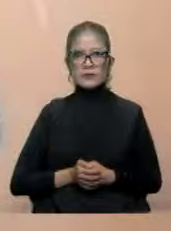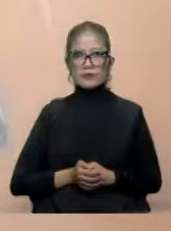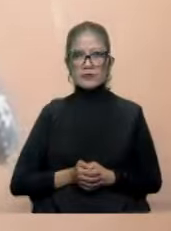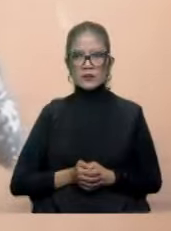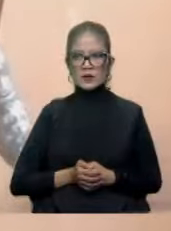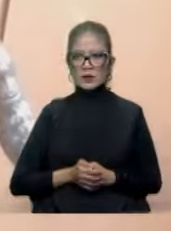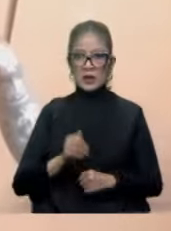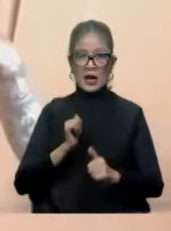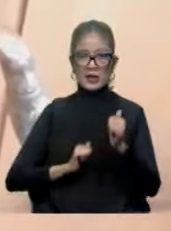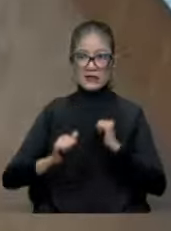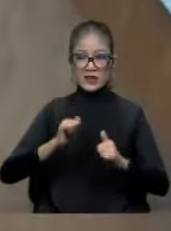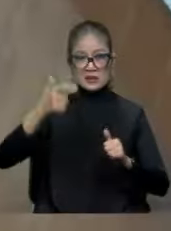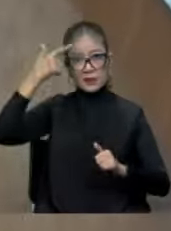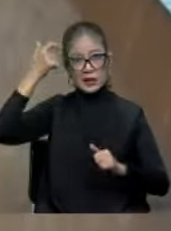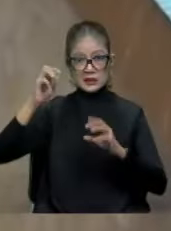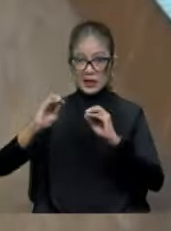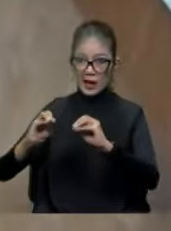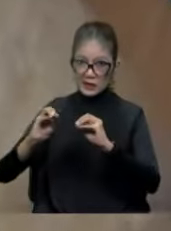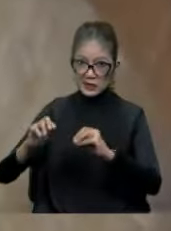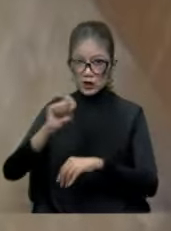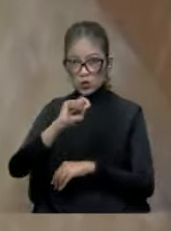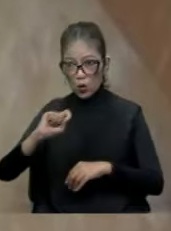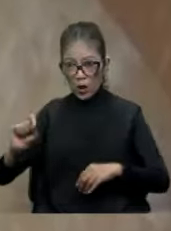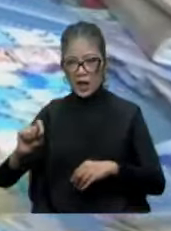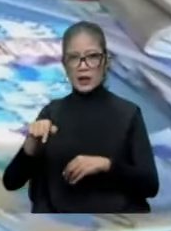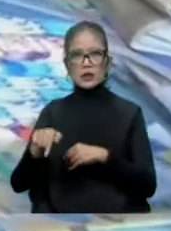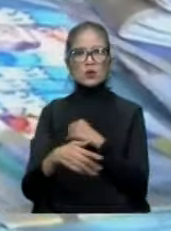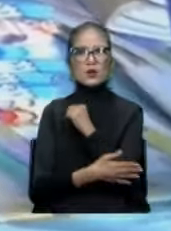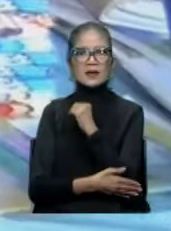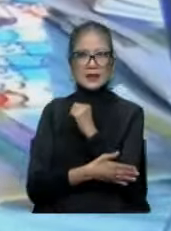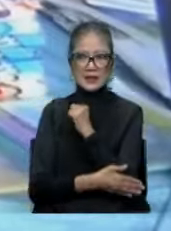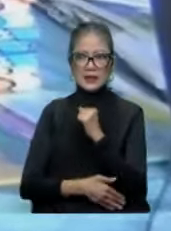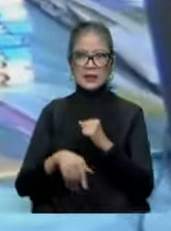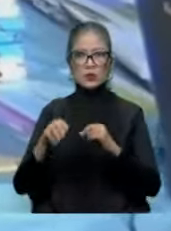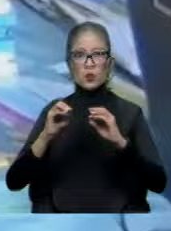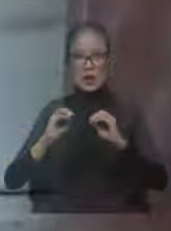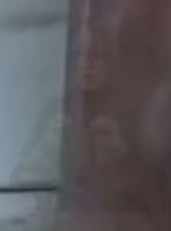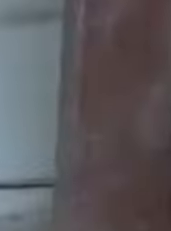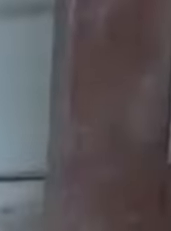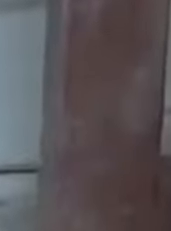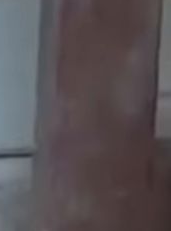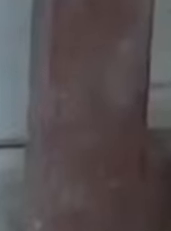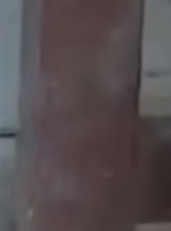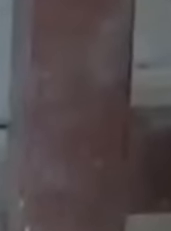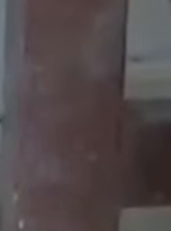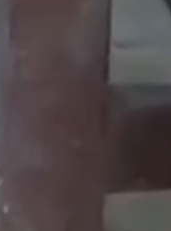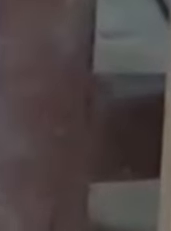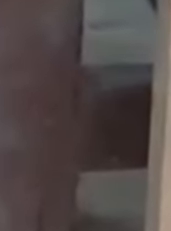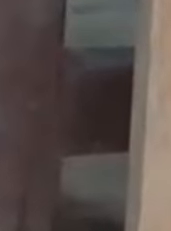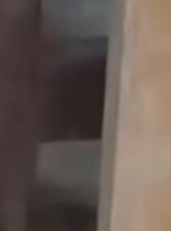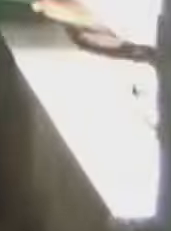Aktivitas belajar mengajar di Sekolah Dasar Negeri Desa Gemulak, Demak, Jawa Tengah terganggu akibat banjirop yang terjadi hampir